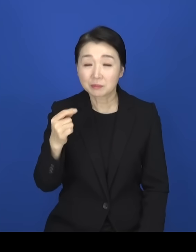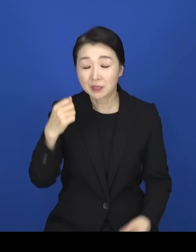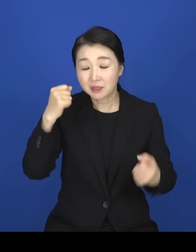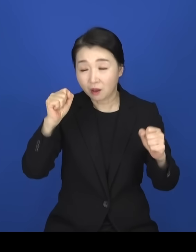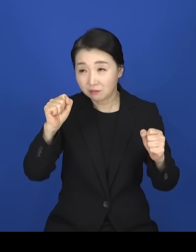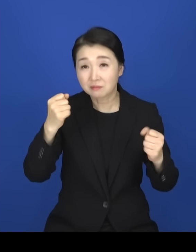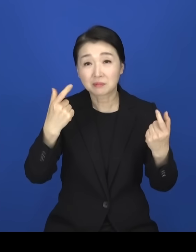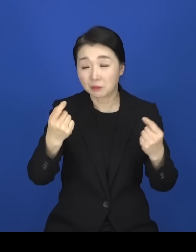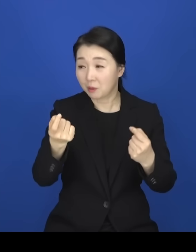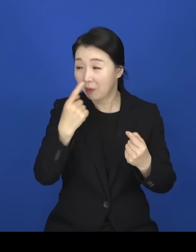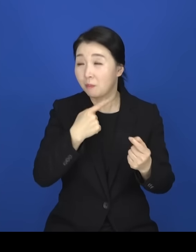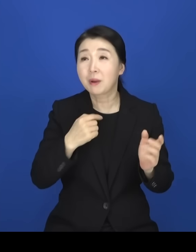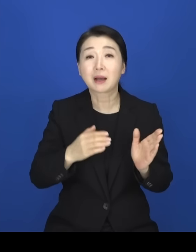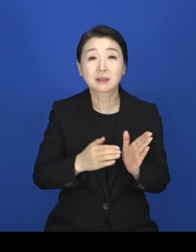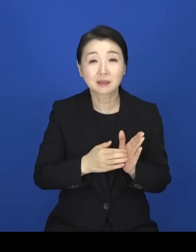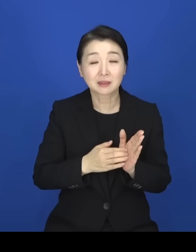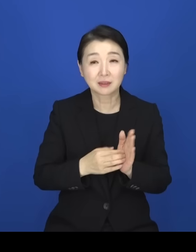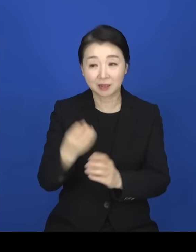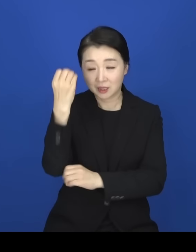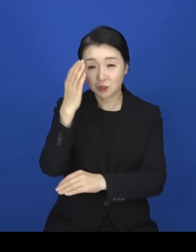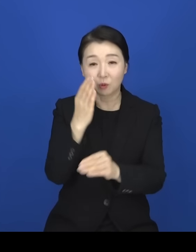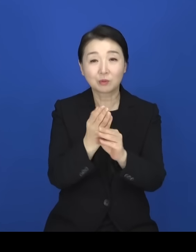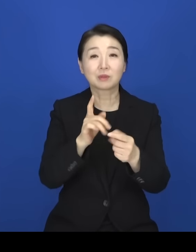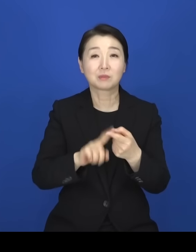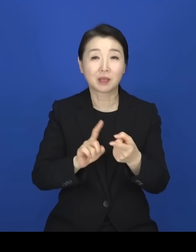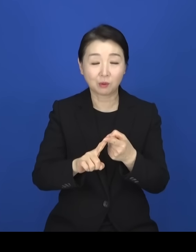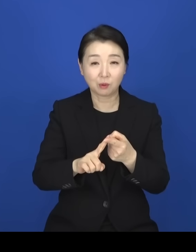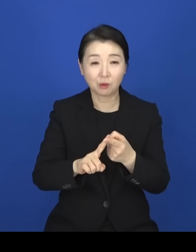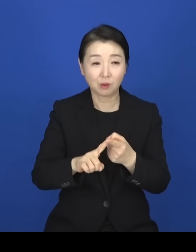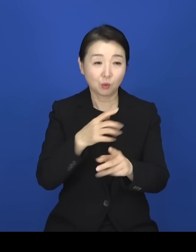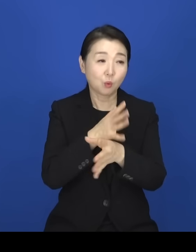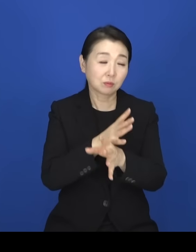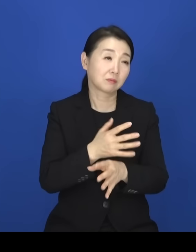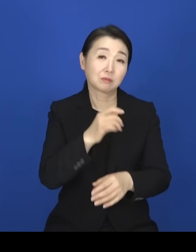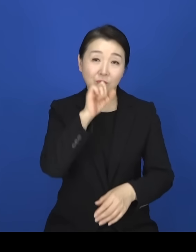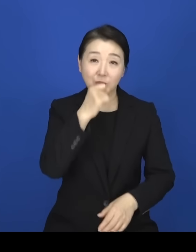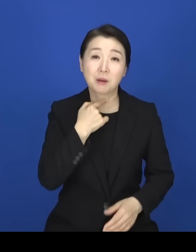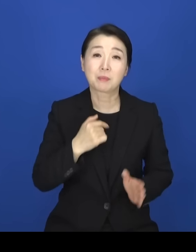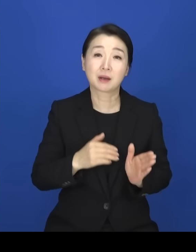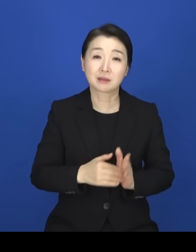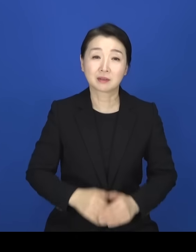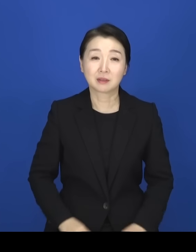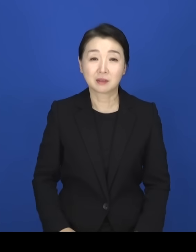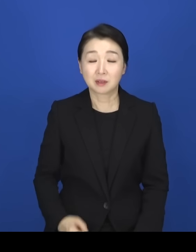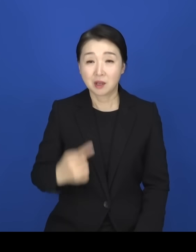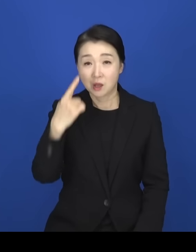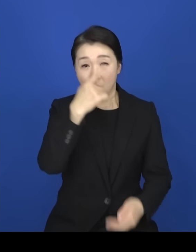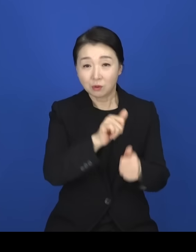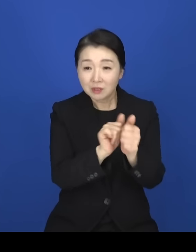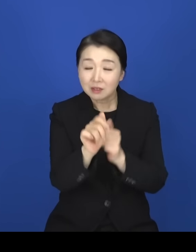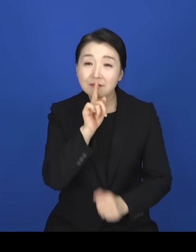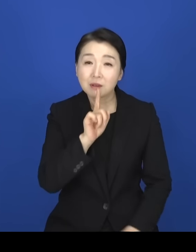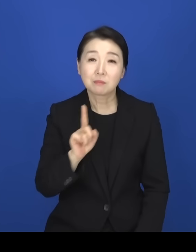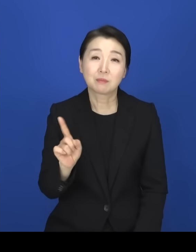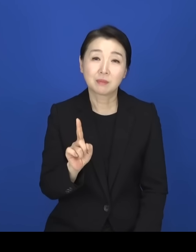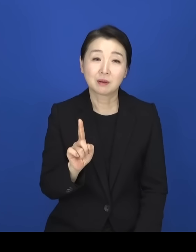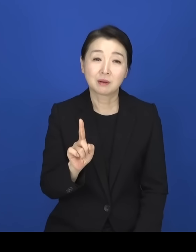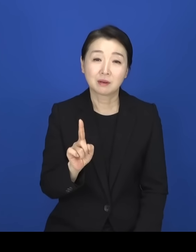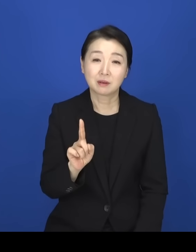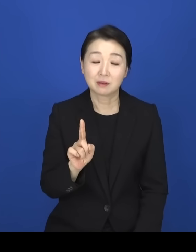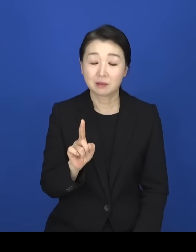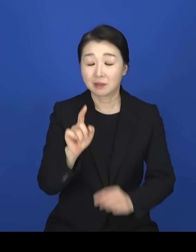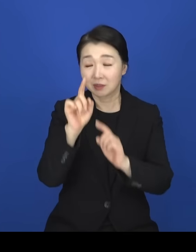형들한테 처음에 연기를 배웠었어가지고 그냥 기본기 위주로 네. 좀 꽁트를 했던 걸 좋아했던 것 같고 그리고 잘생겼다라는 말은 아까 말씀하셨듯이